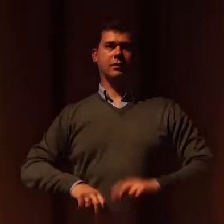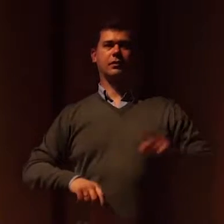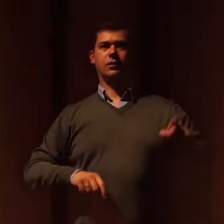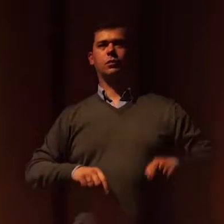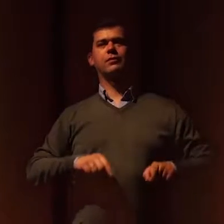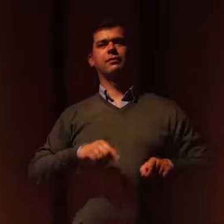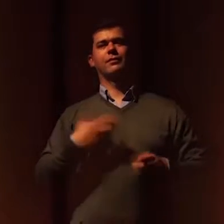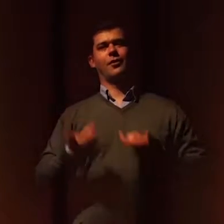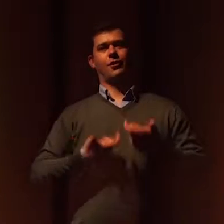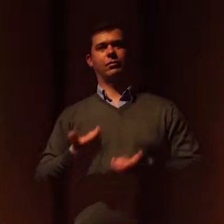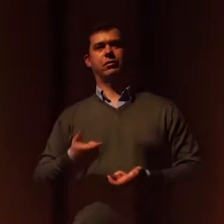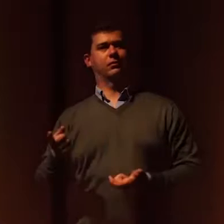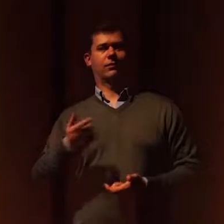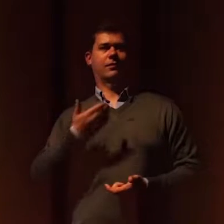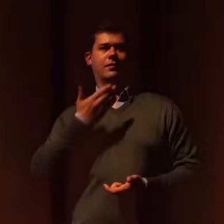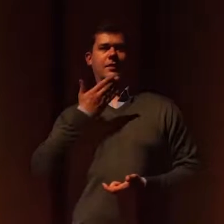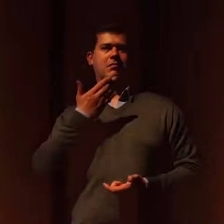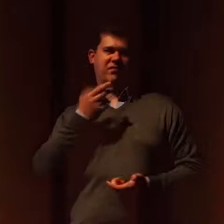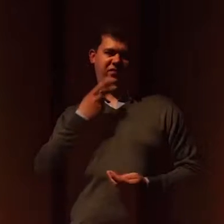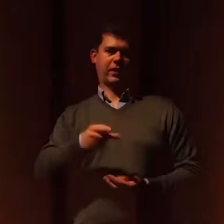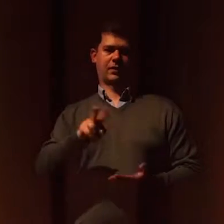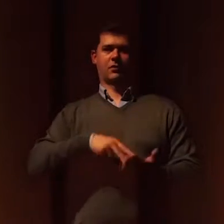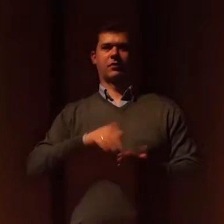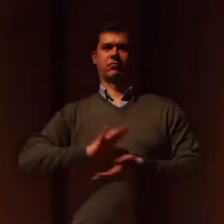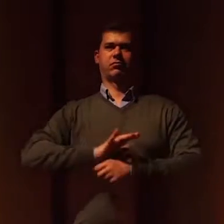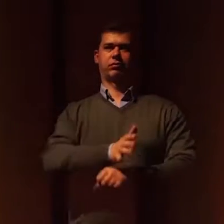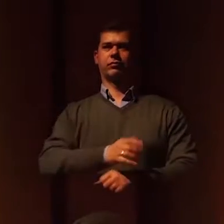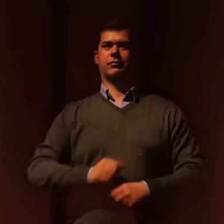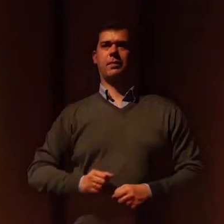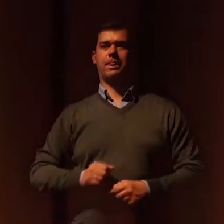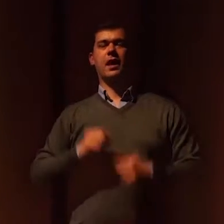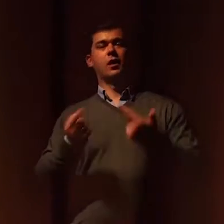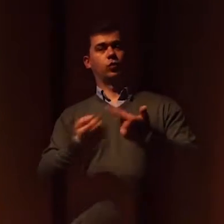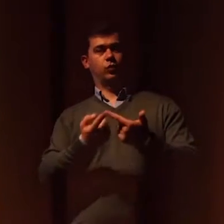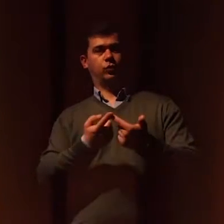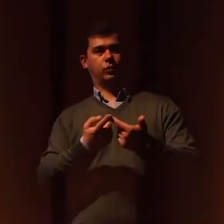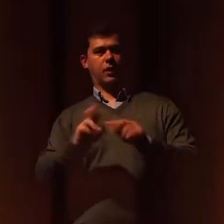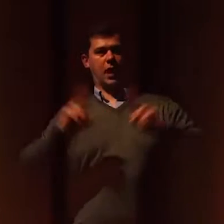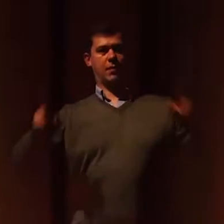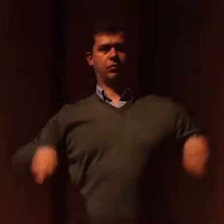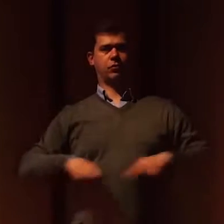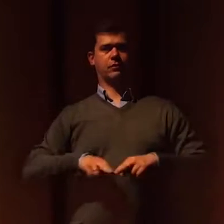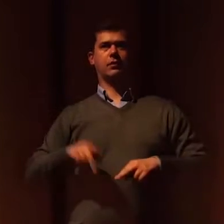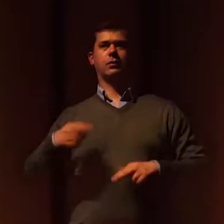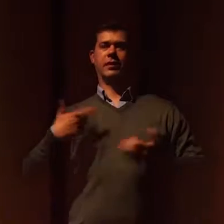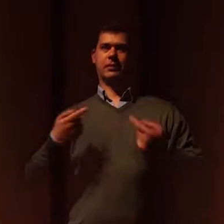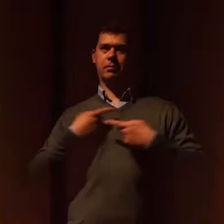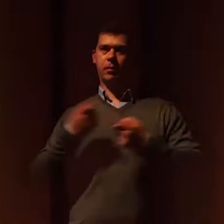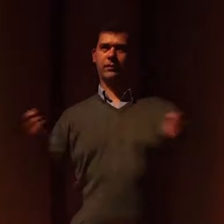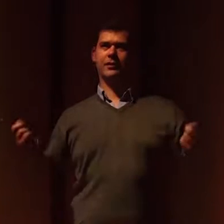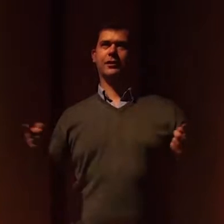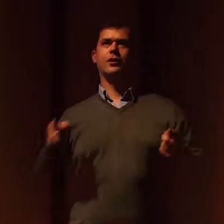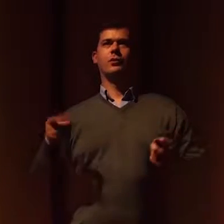są obecnie prowadzone nie ulega żadnej wątpliwości drugi taki raport edukacyjny o którym chciałam tutaj wspomnieć to jest